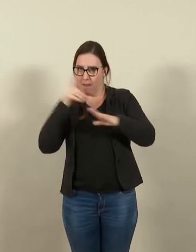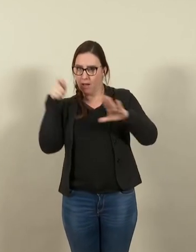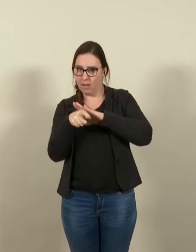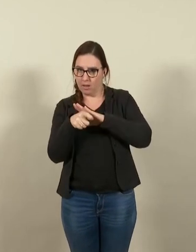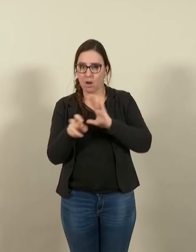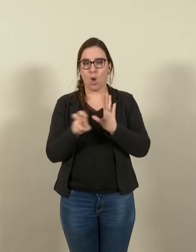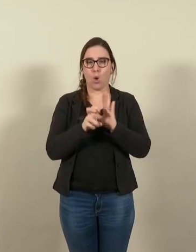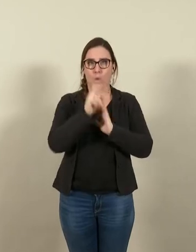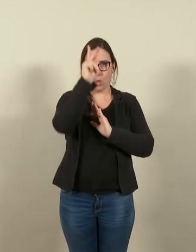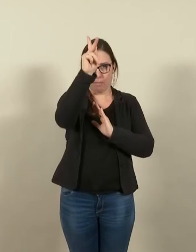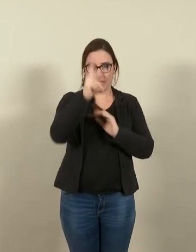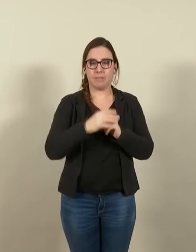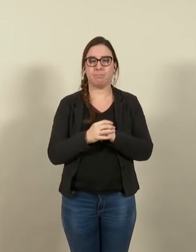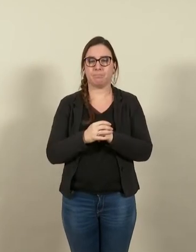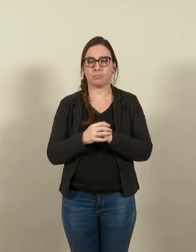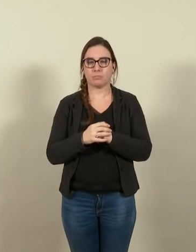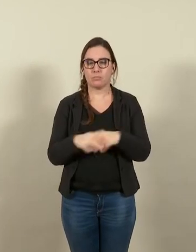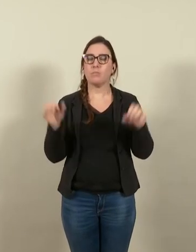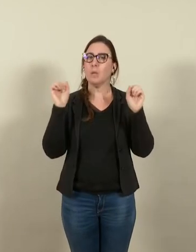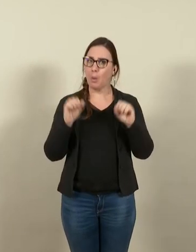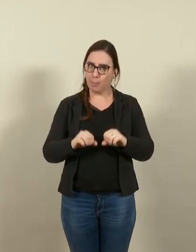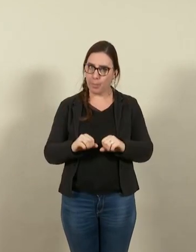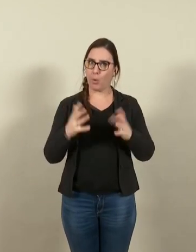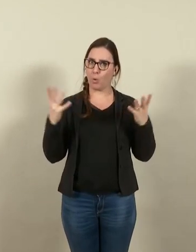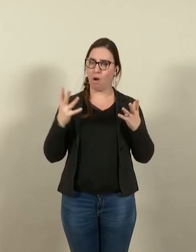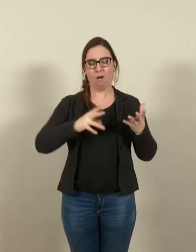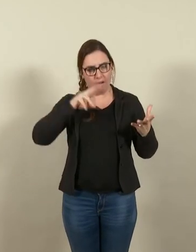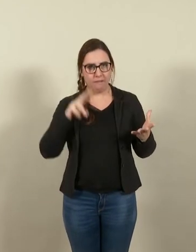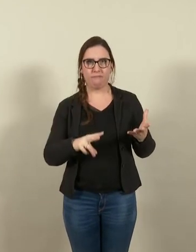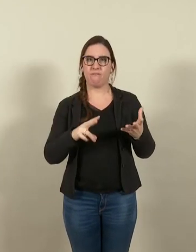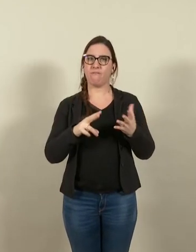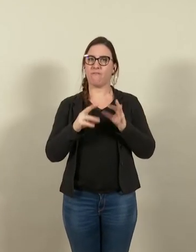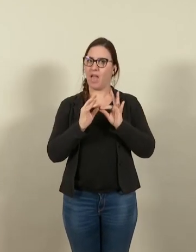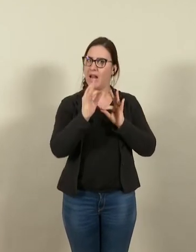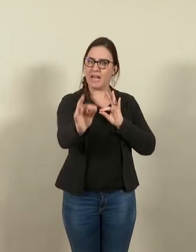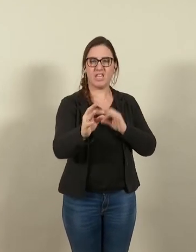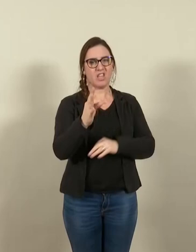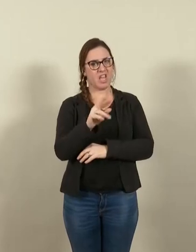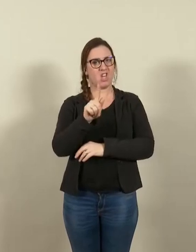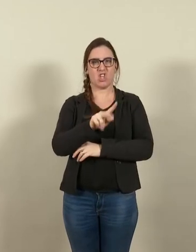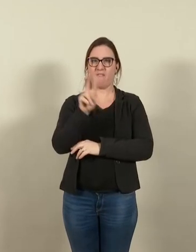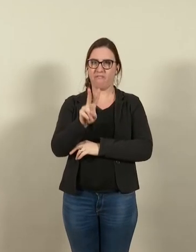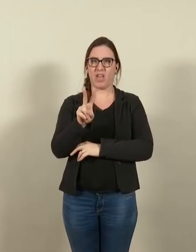Grenoble Paris permettant de bénéficier d'une véritable ligne à grande vitesse je vous